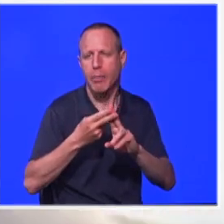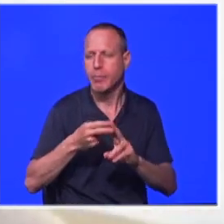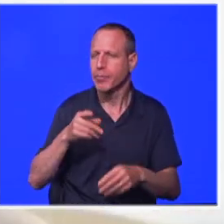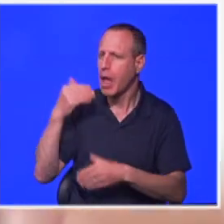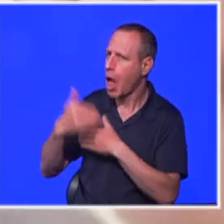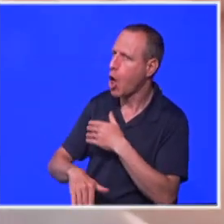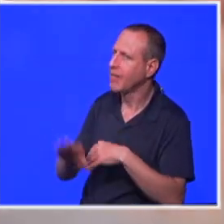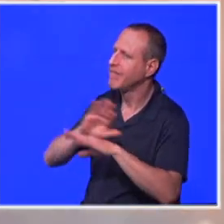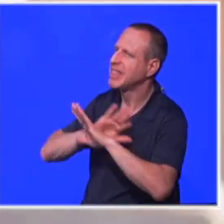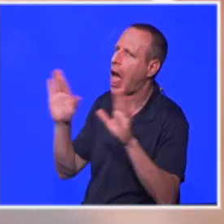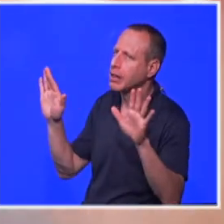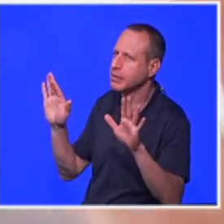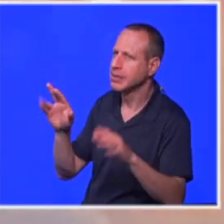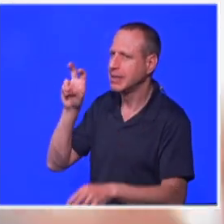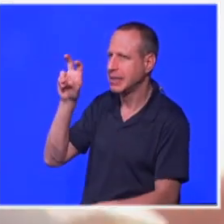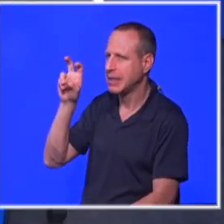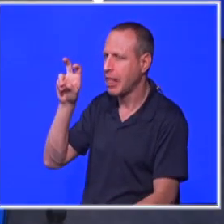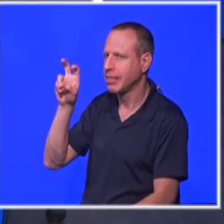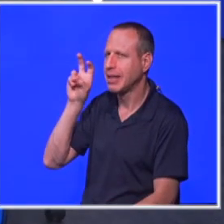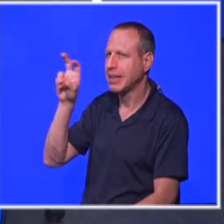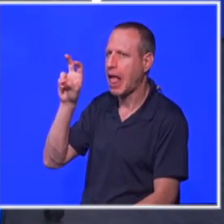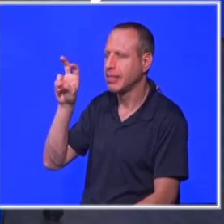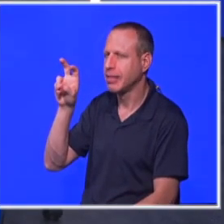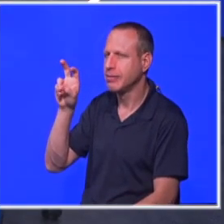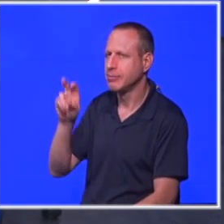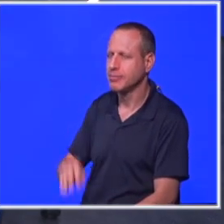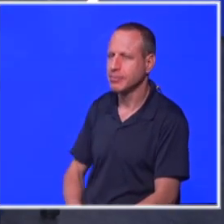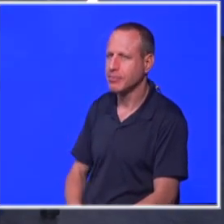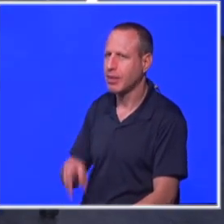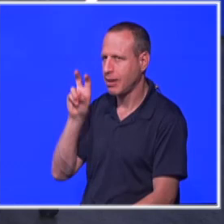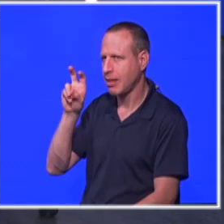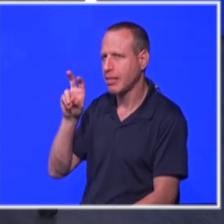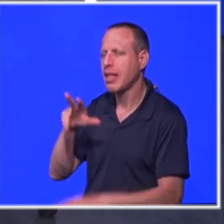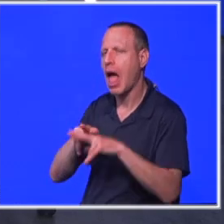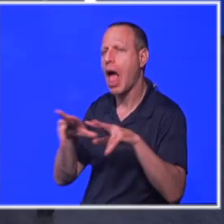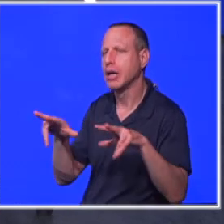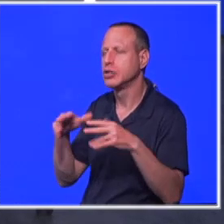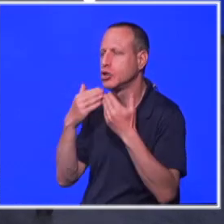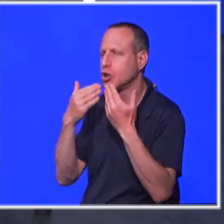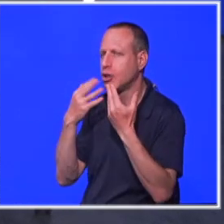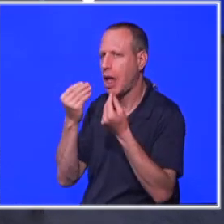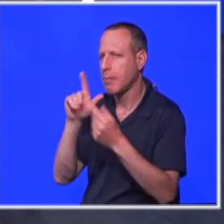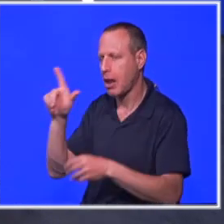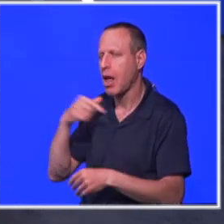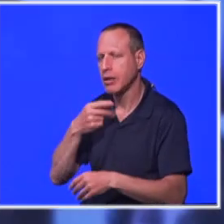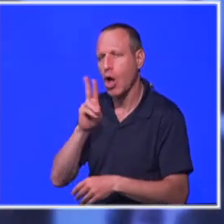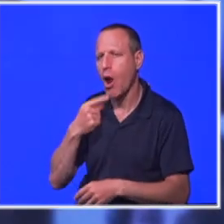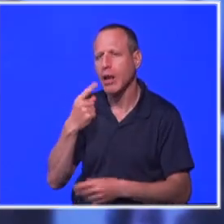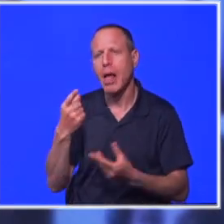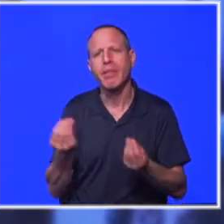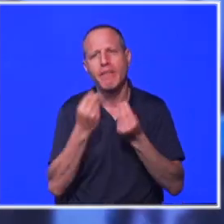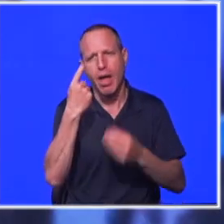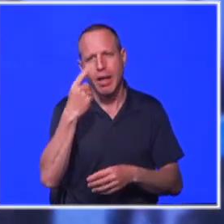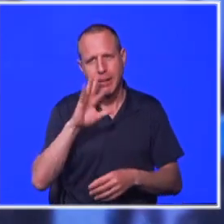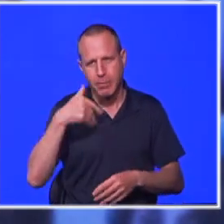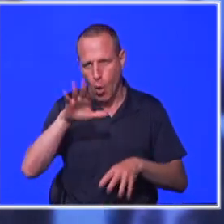שלה. ודי. אנחנו צריכים להתמחות מה שאנחנו טובים בו, ולא לנסות לייצר הכל. עידן ארץ, תודה רבה לך. אני רק יכול להגיד לכם דבר אחד, שאם